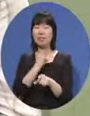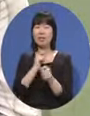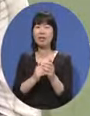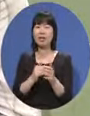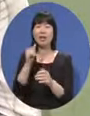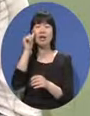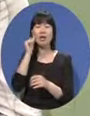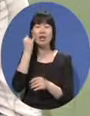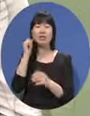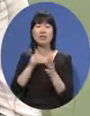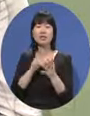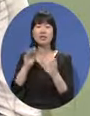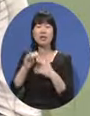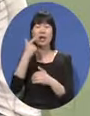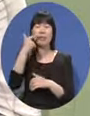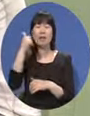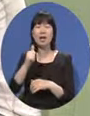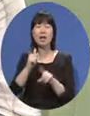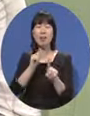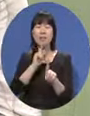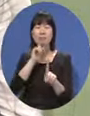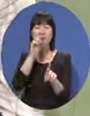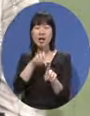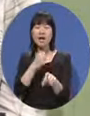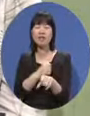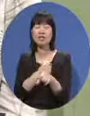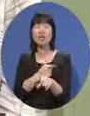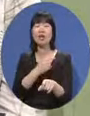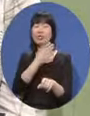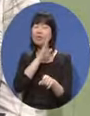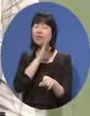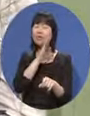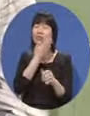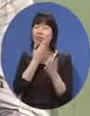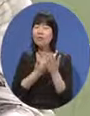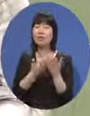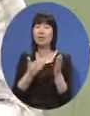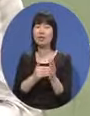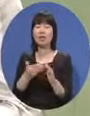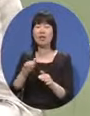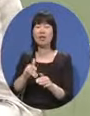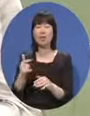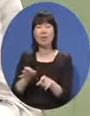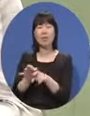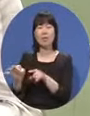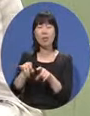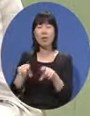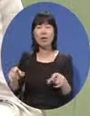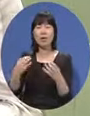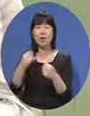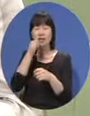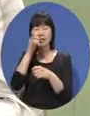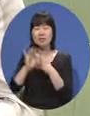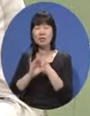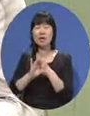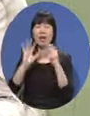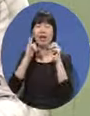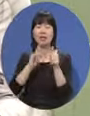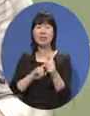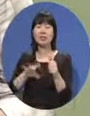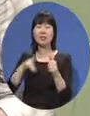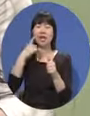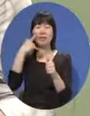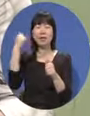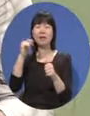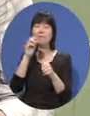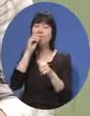사춘기 이후에는 아빠가 이렇게 한마디 추구 해주는 게 굉장히 중요한데 너무 잔소리를 평소에 많이 하면 요 아이들이 일단